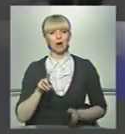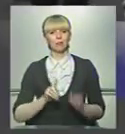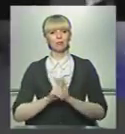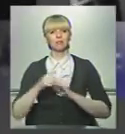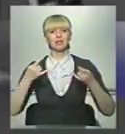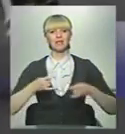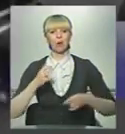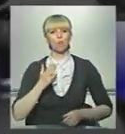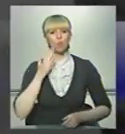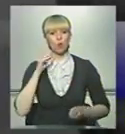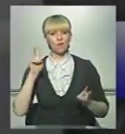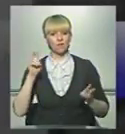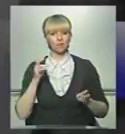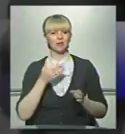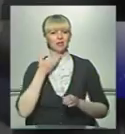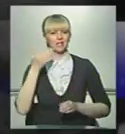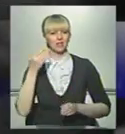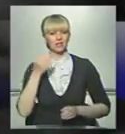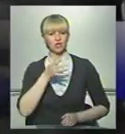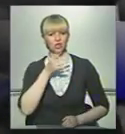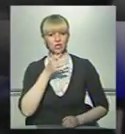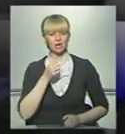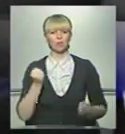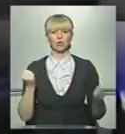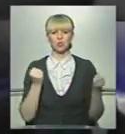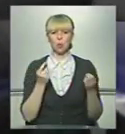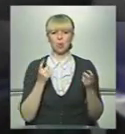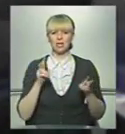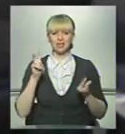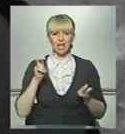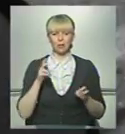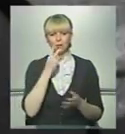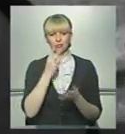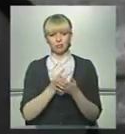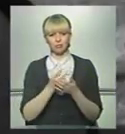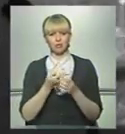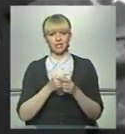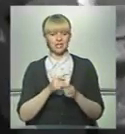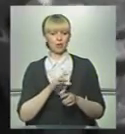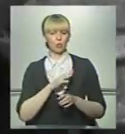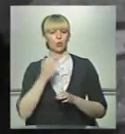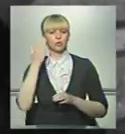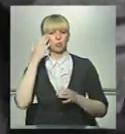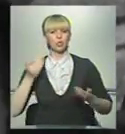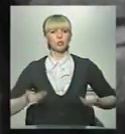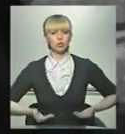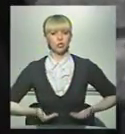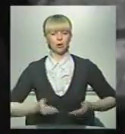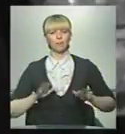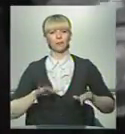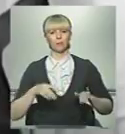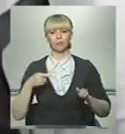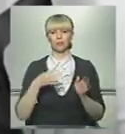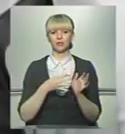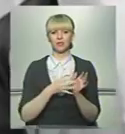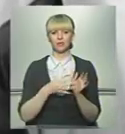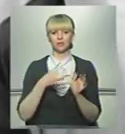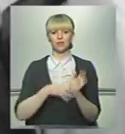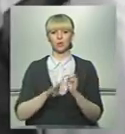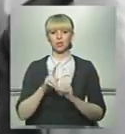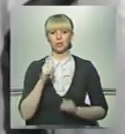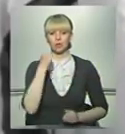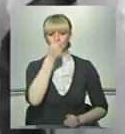на телеканалі «Буковина» ще за радянських часів. Спорт – це не тема для висвітлення, це був спосіб життя. Згодом у